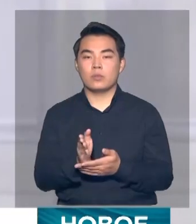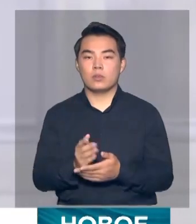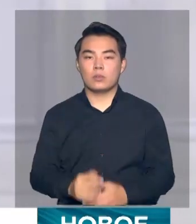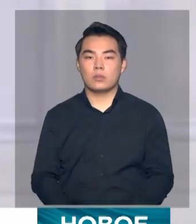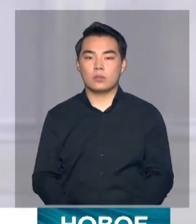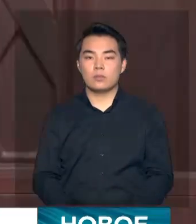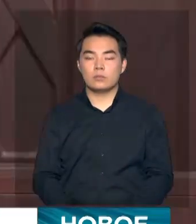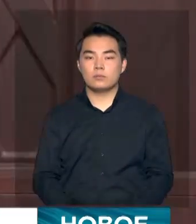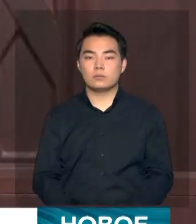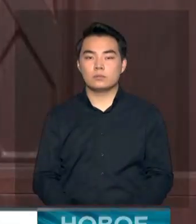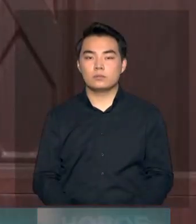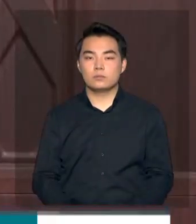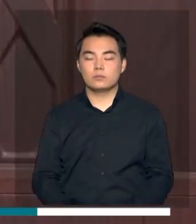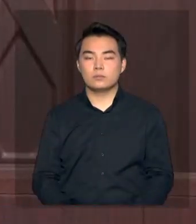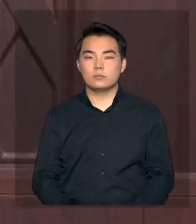нет.